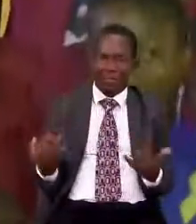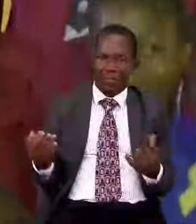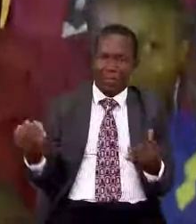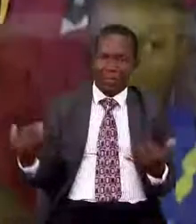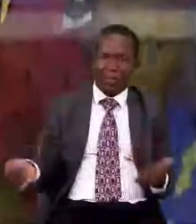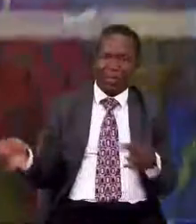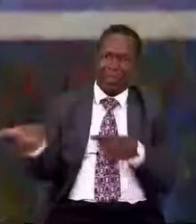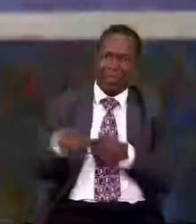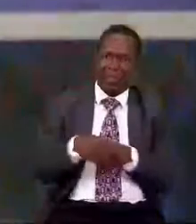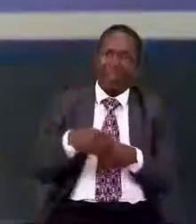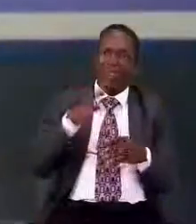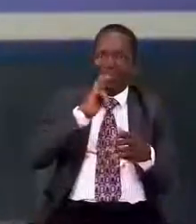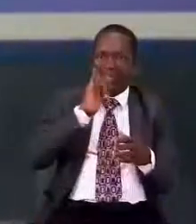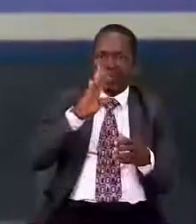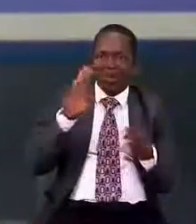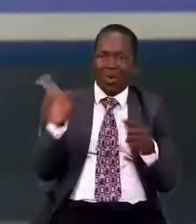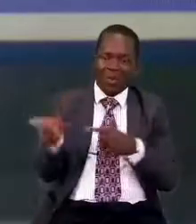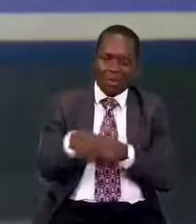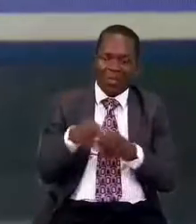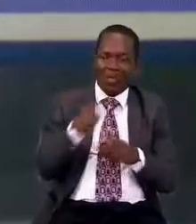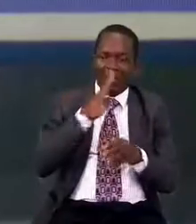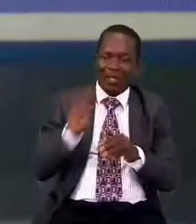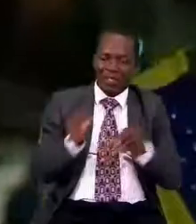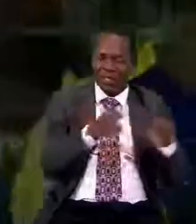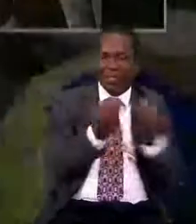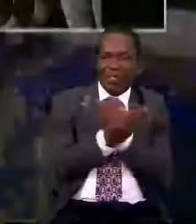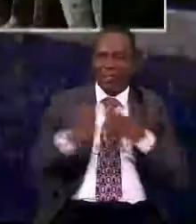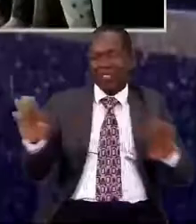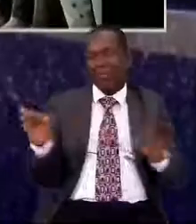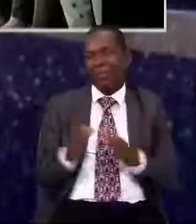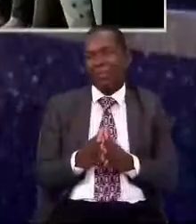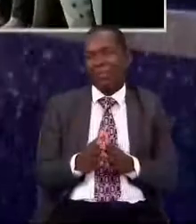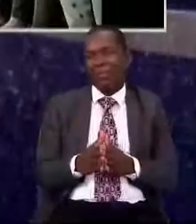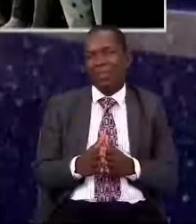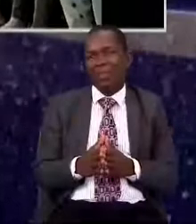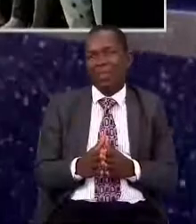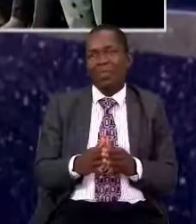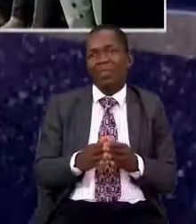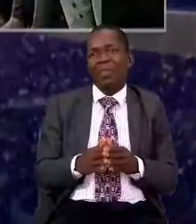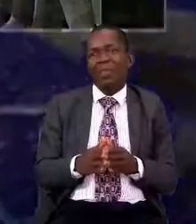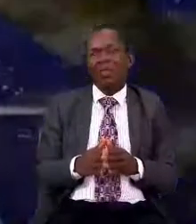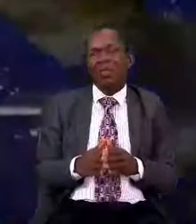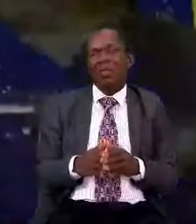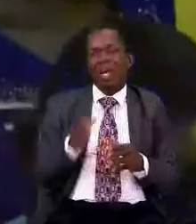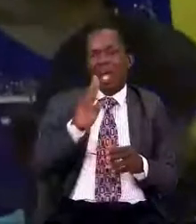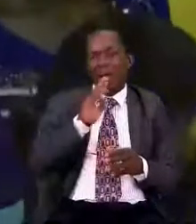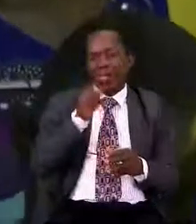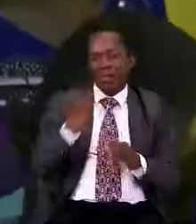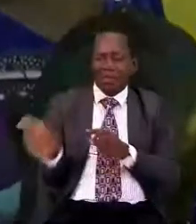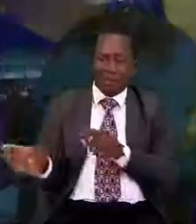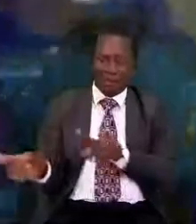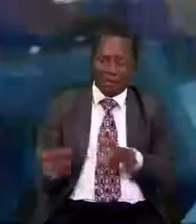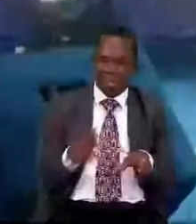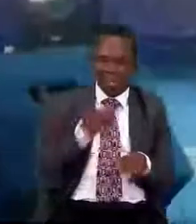de tout esclavage au nom de Jésus-Christ. Le ciel est prêt, êtes-vous prêts? Dieu est prêt, êtes-vous prêt? Christ le sauveur,